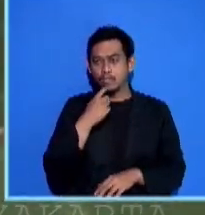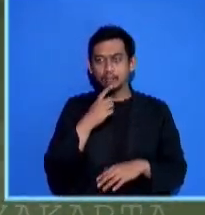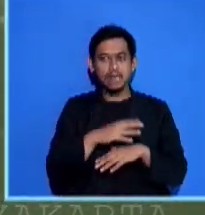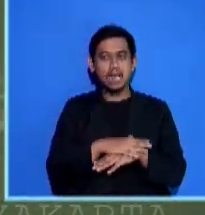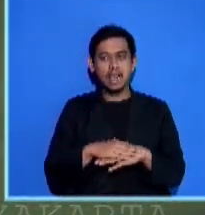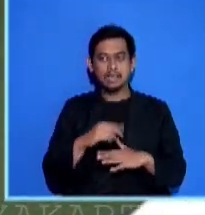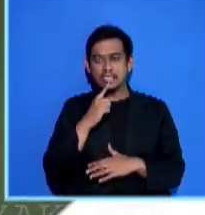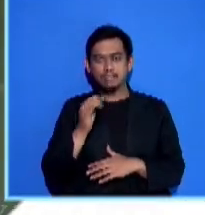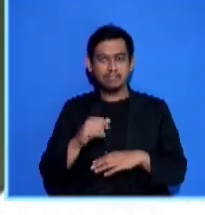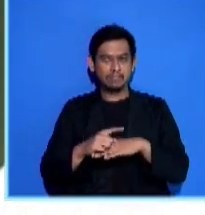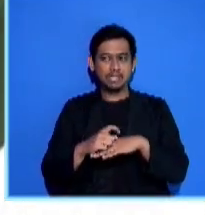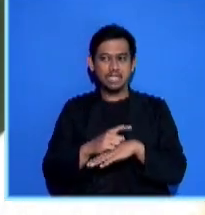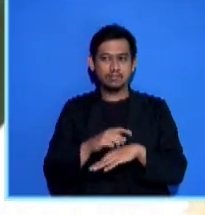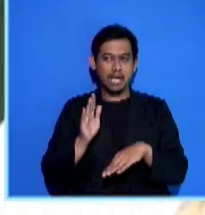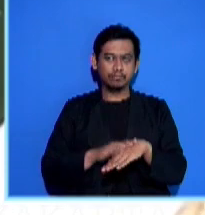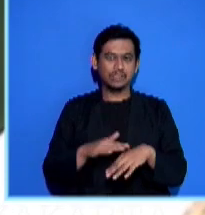Langkung